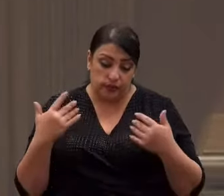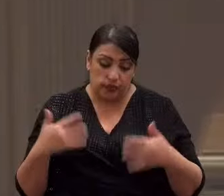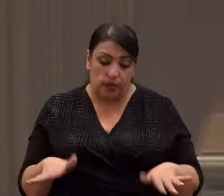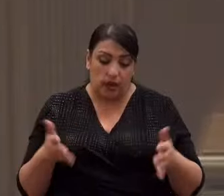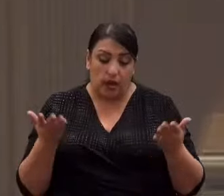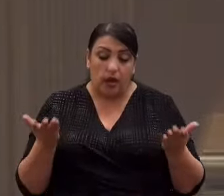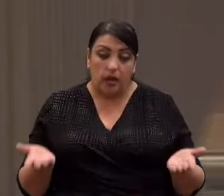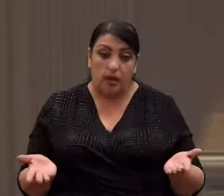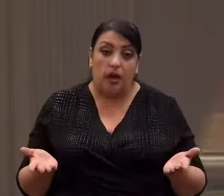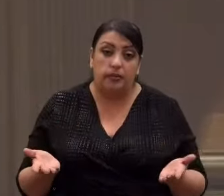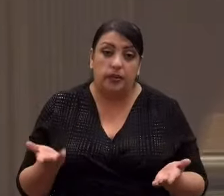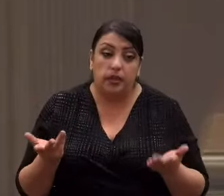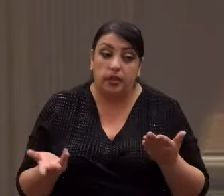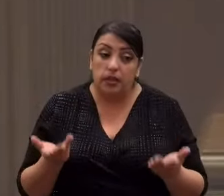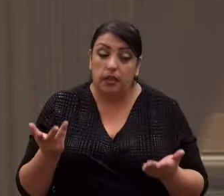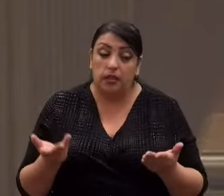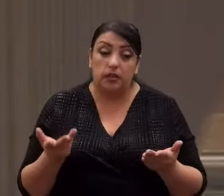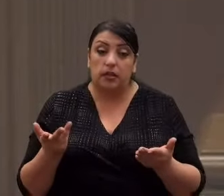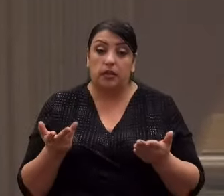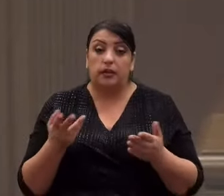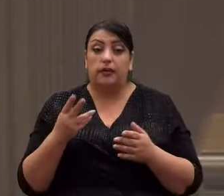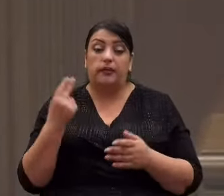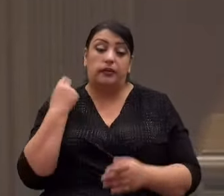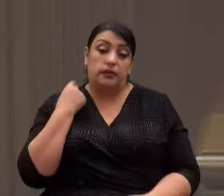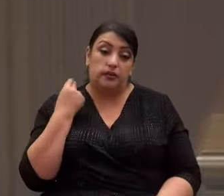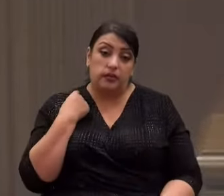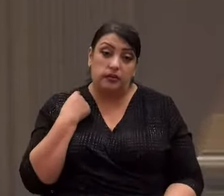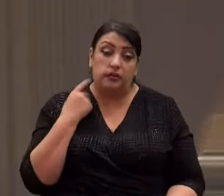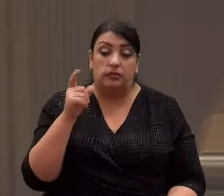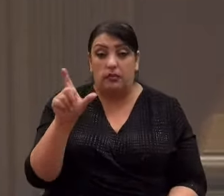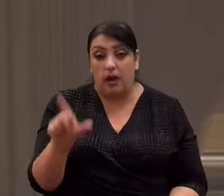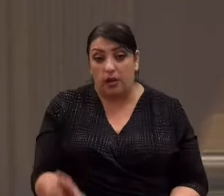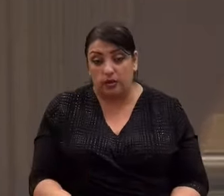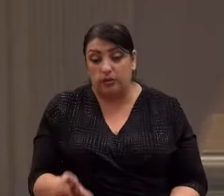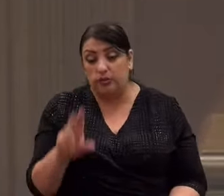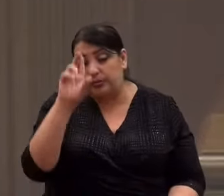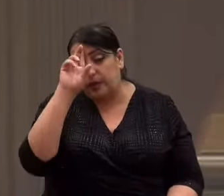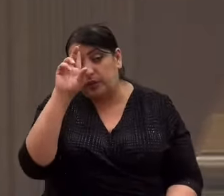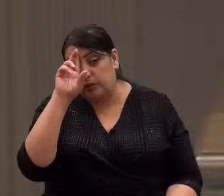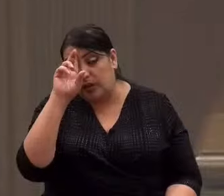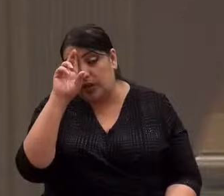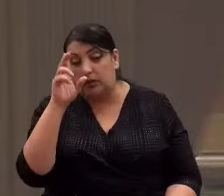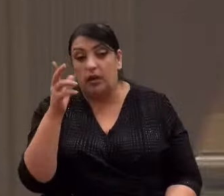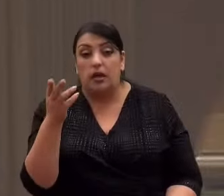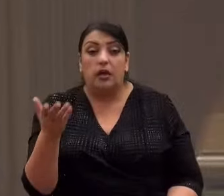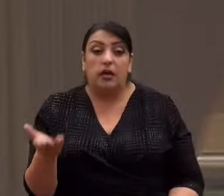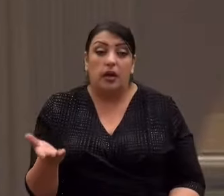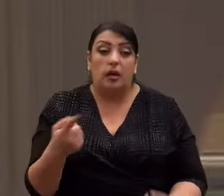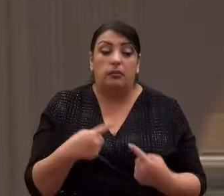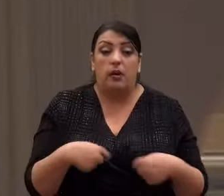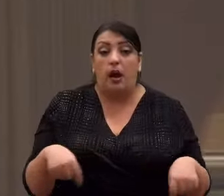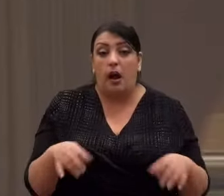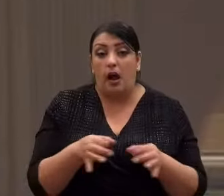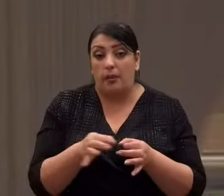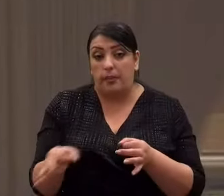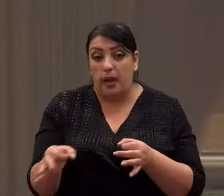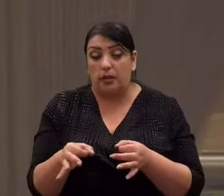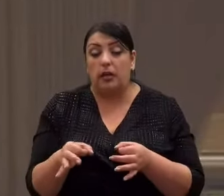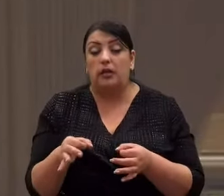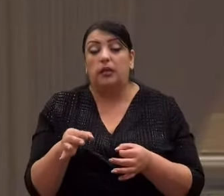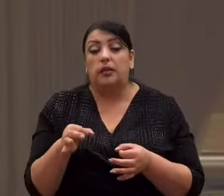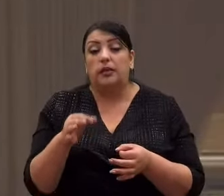կամ եթե պատճառվել է վնաս քաղաքացուն, պետությանը կամ համայնքին,